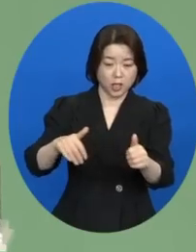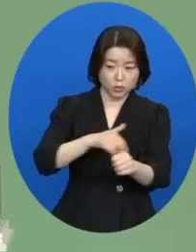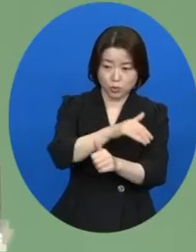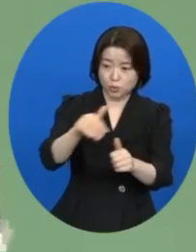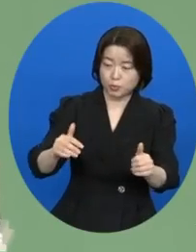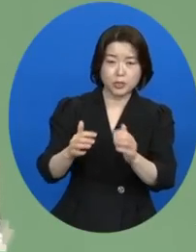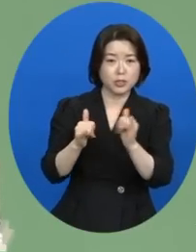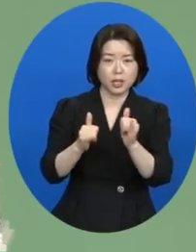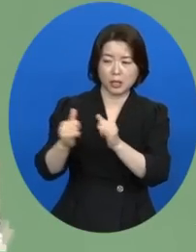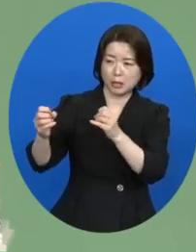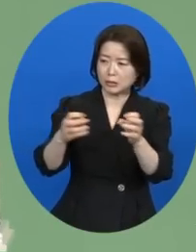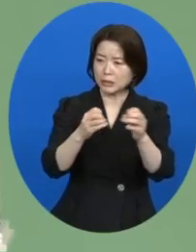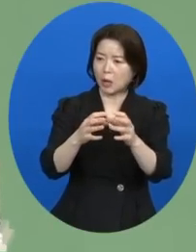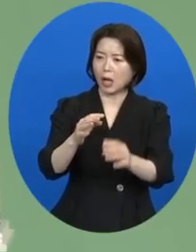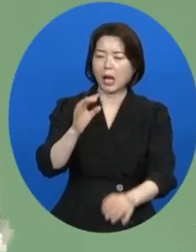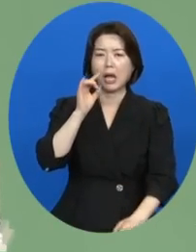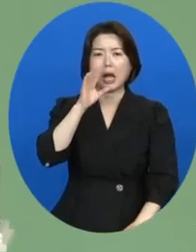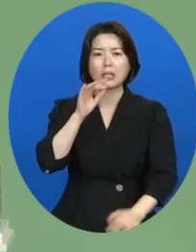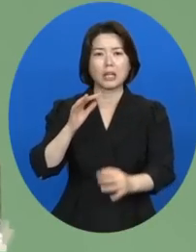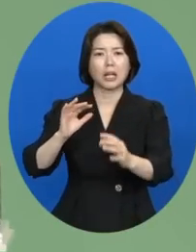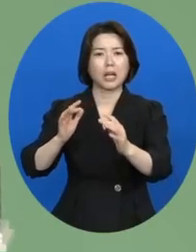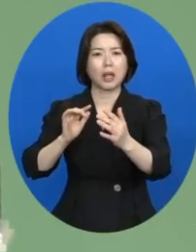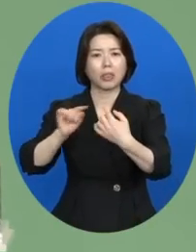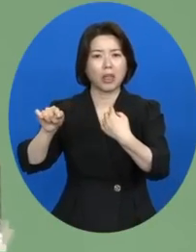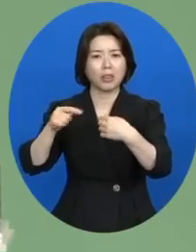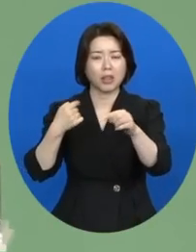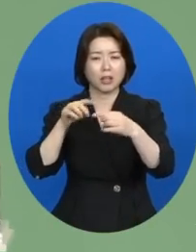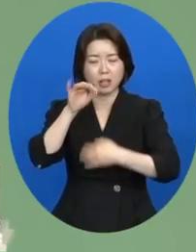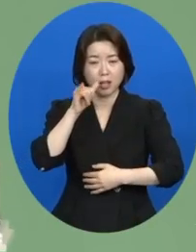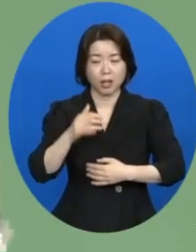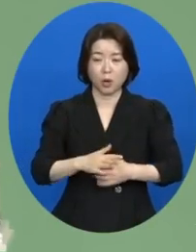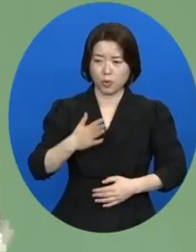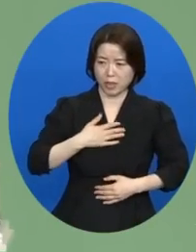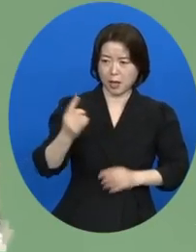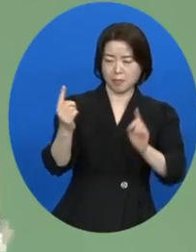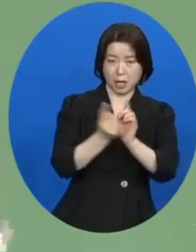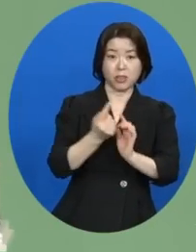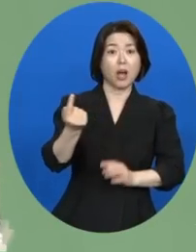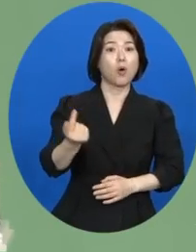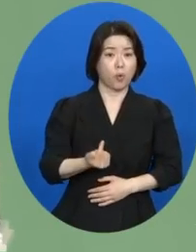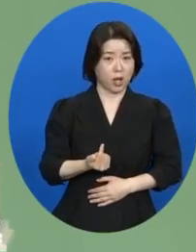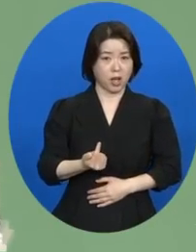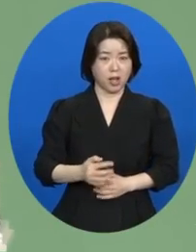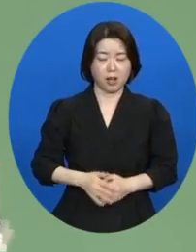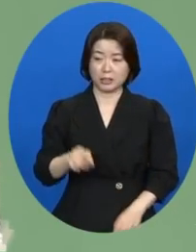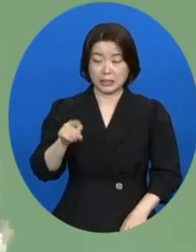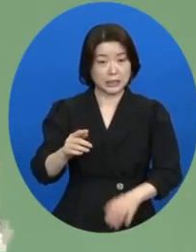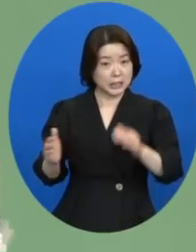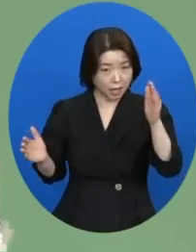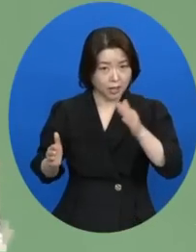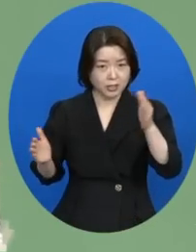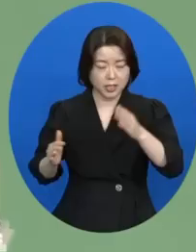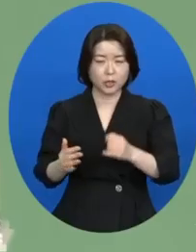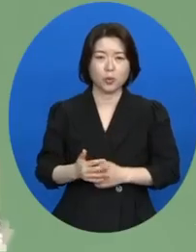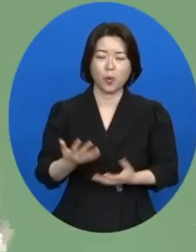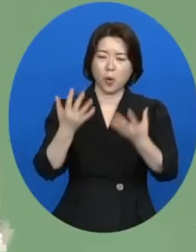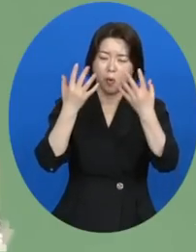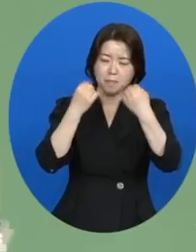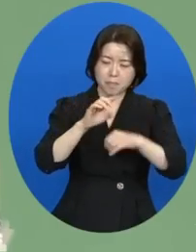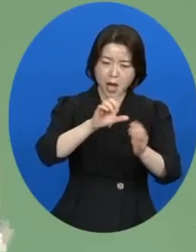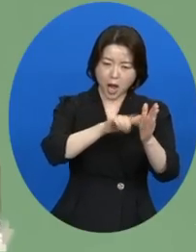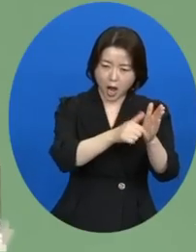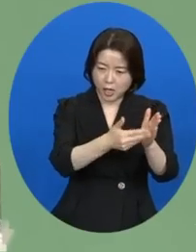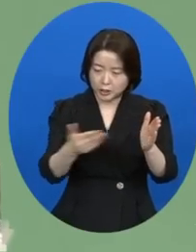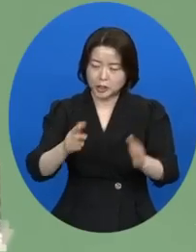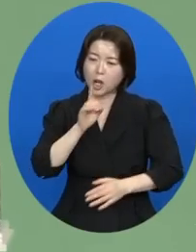사람들과 대화를 하지 못하여서 저를 찾아왔습니다. 이 학생도 많은 시간의